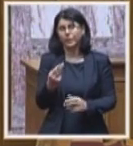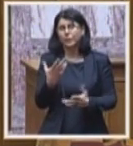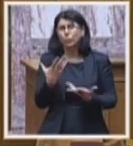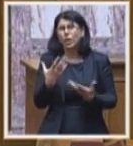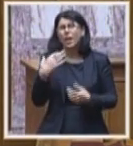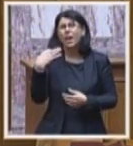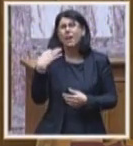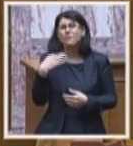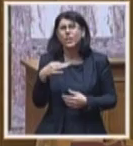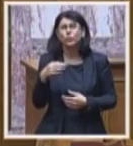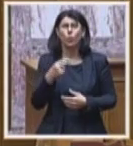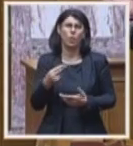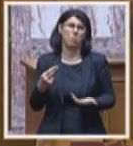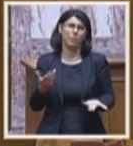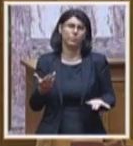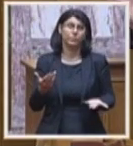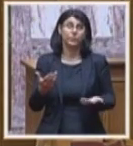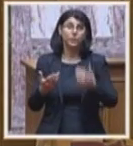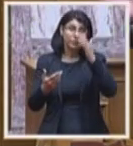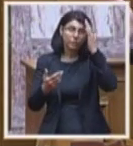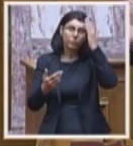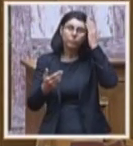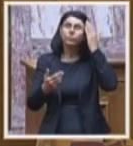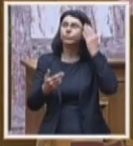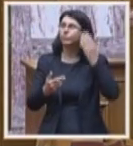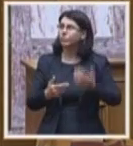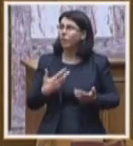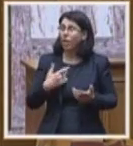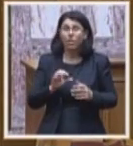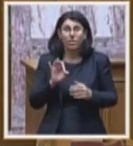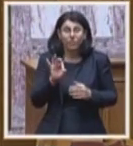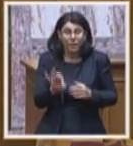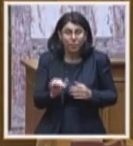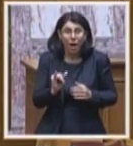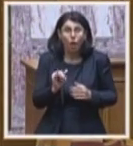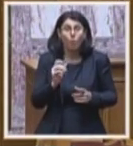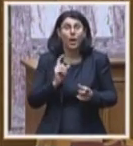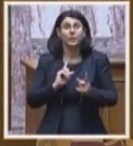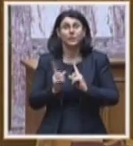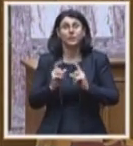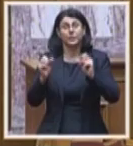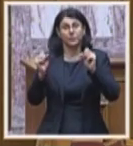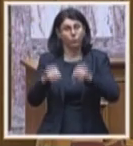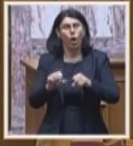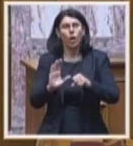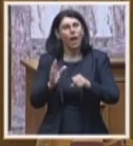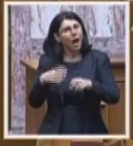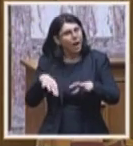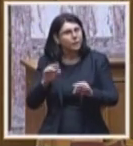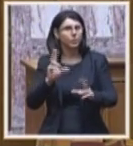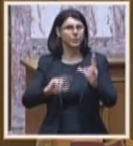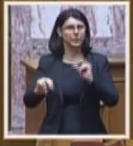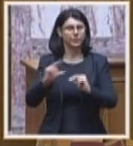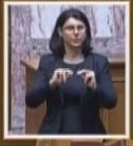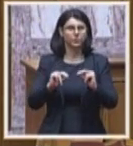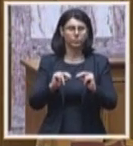ευαίσθητο ζήτημα και δεν έχουν τελικά φτάσει σε καμία συμφωνία, αλλά ήταν μια πρώτη προκαταρτική συζήτηση. Και αυτό να διαρρέει